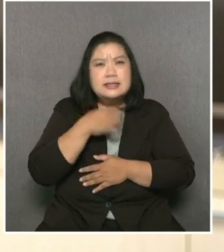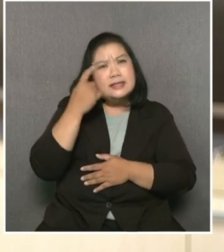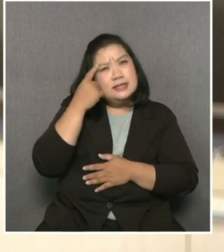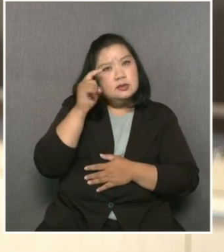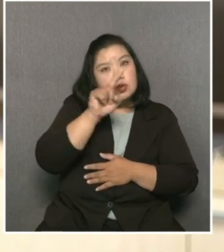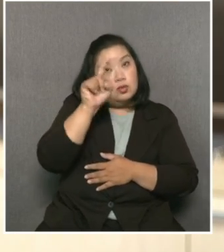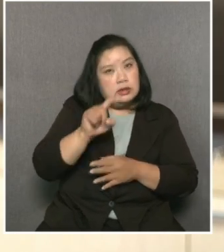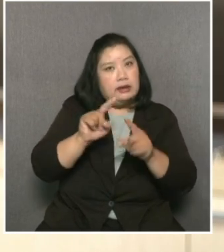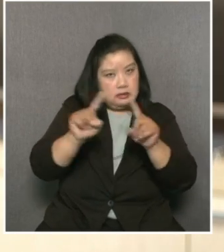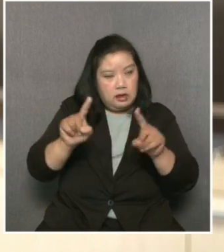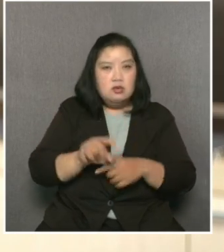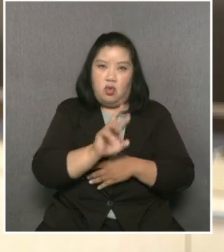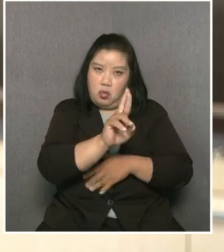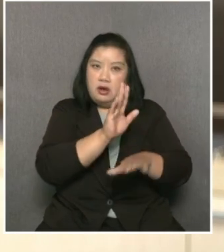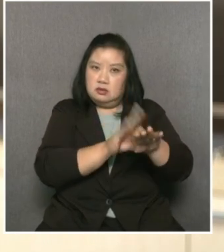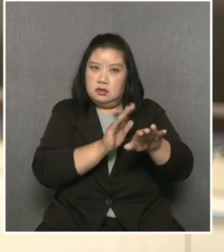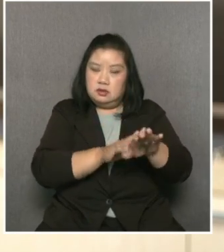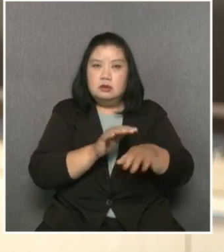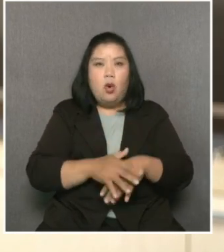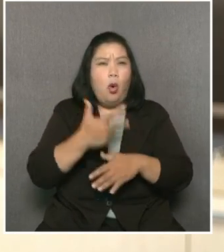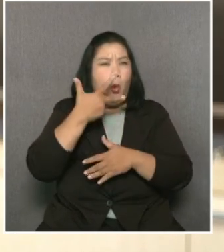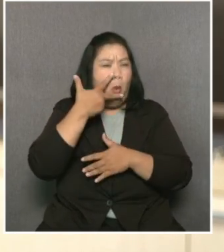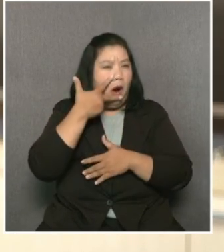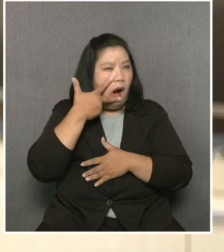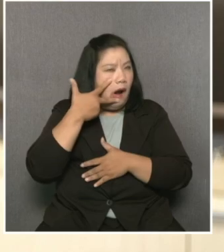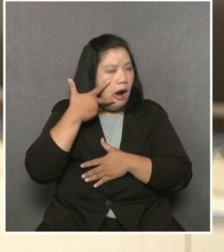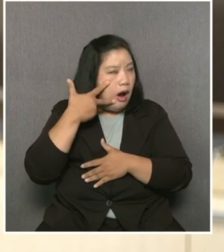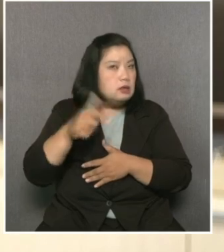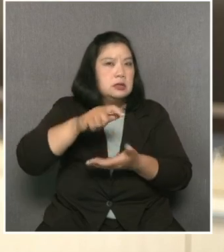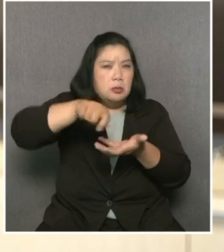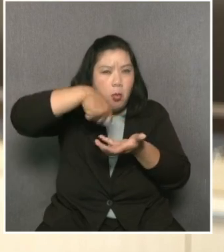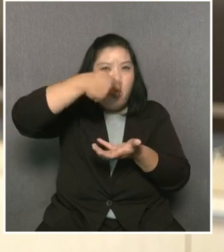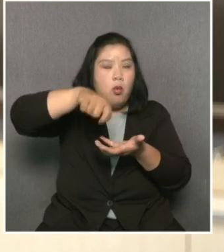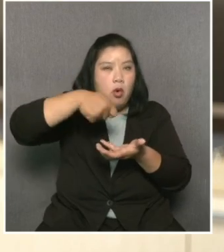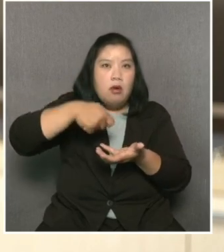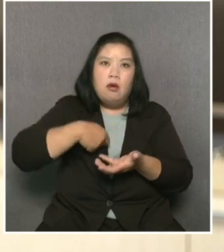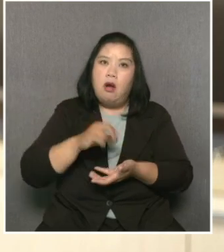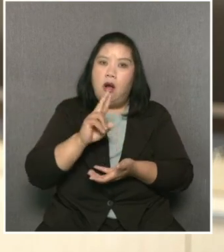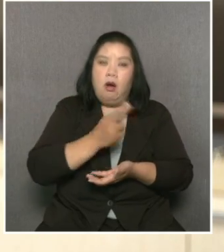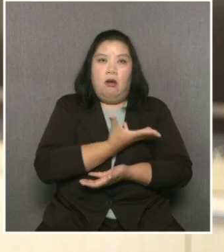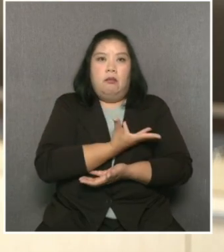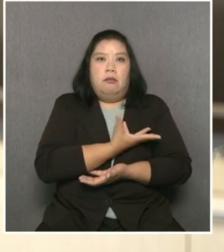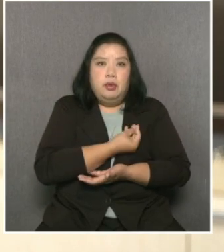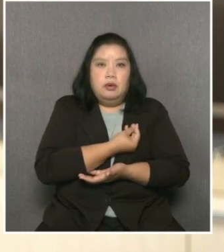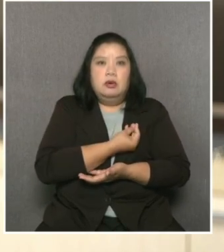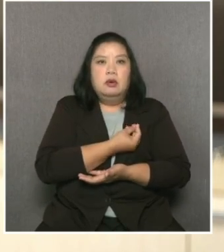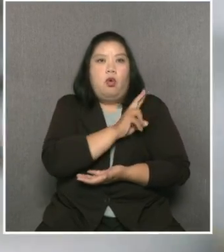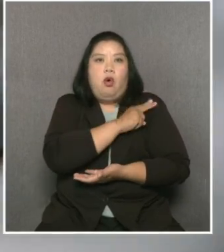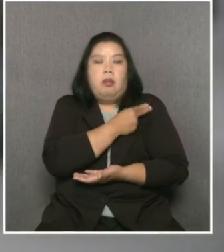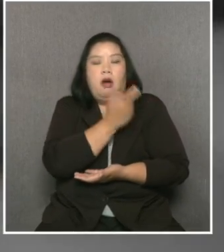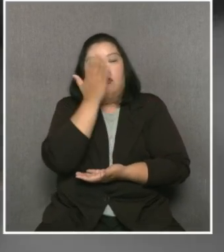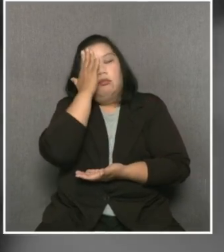าเตือนภัยค่ะว่าการที่เรากินหวานในปริมาณมากครั้งเดียวอาจจะทำให้เสี่ยงช็อกแล้วก็เข้าโรงพยาบาลได้นะคะ